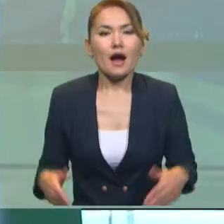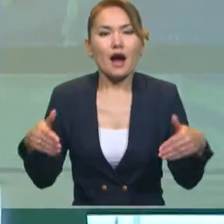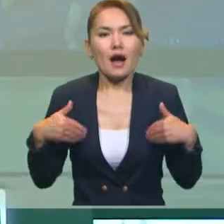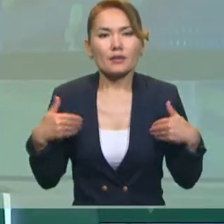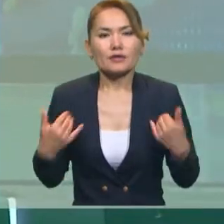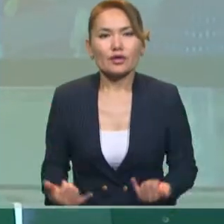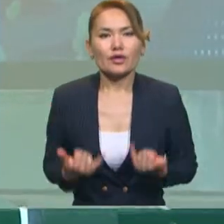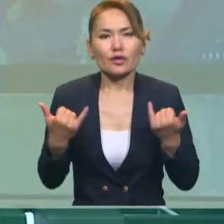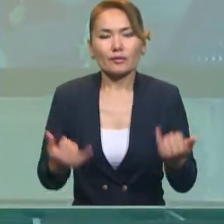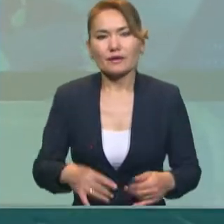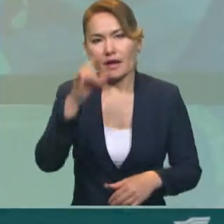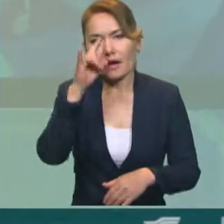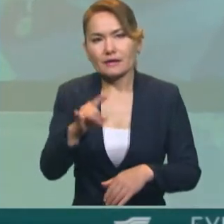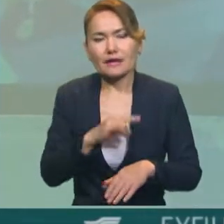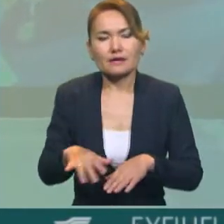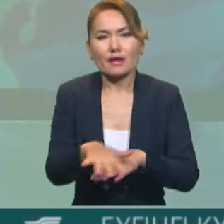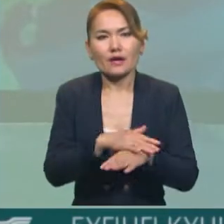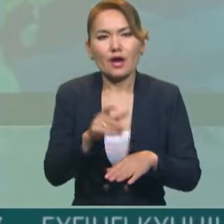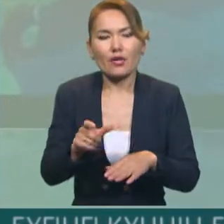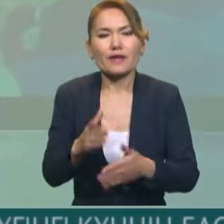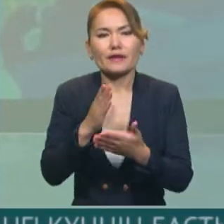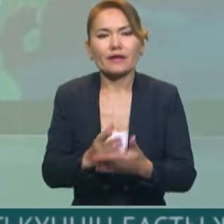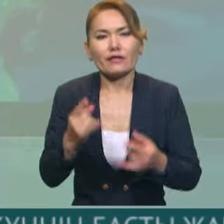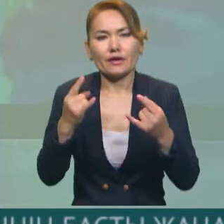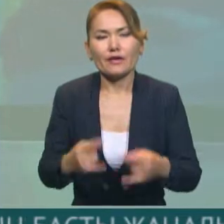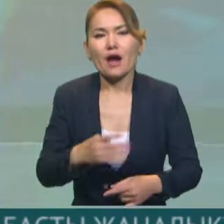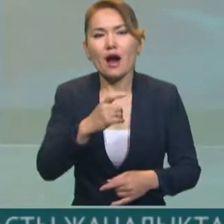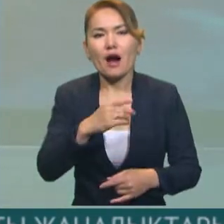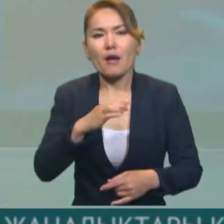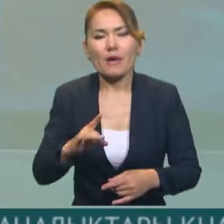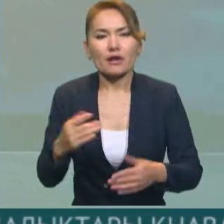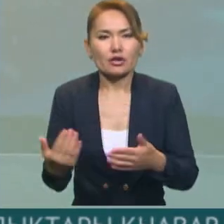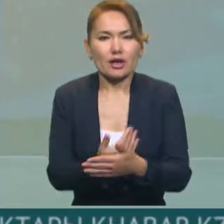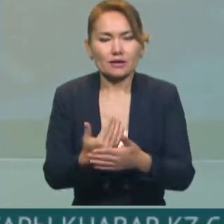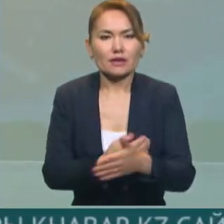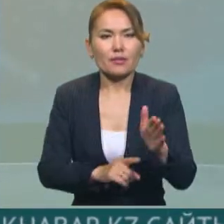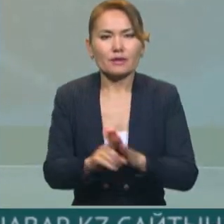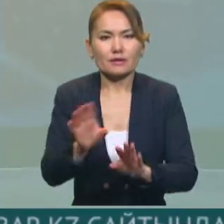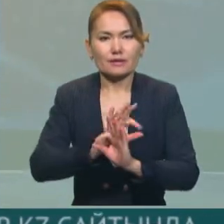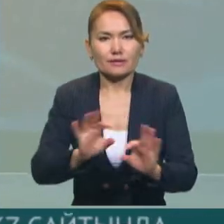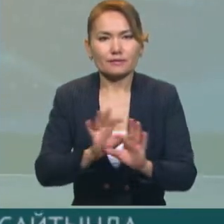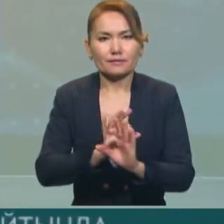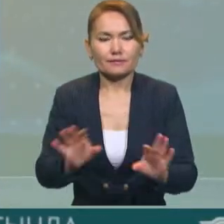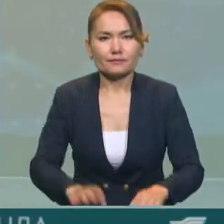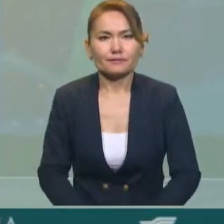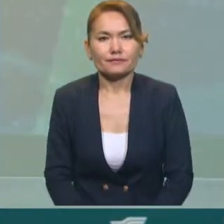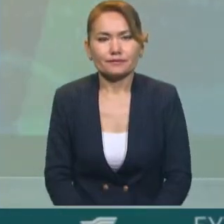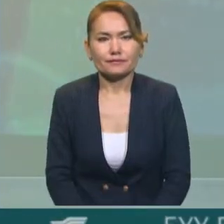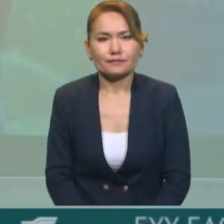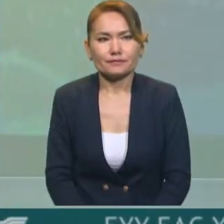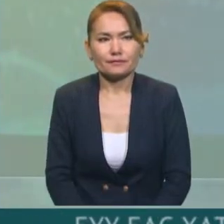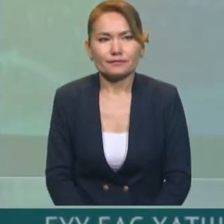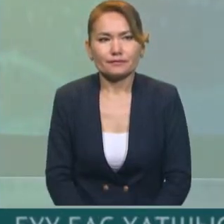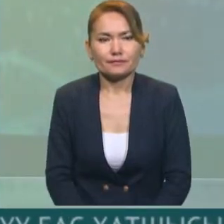Армыстар, құрметті көрмен, келеферде хабарнасын жаңақтары сіздермен Сағыныш Абеке және сурдодармашы Самалжан Темір.